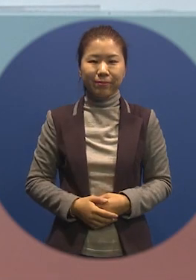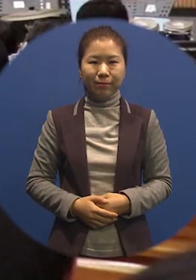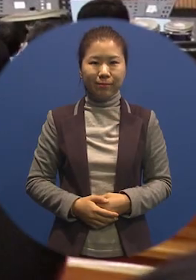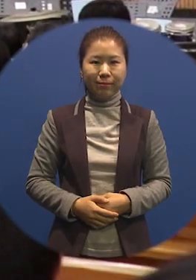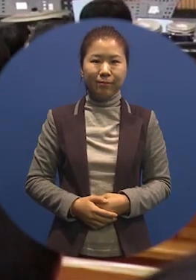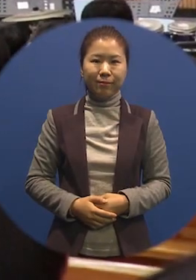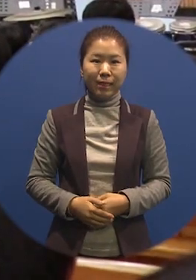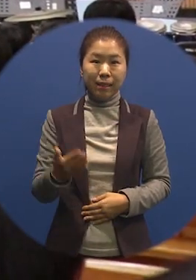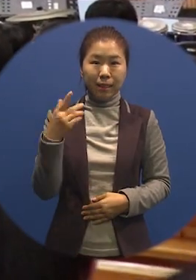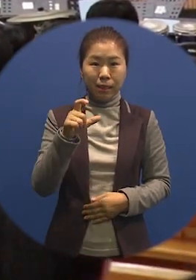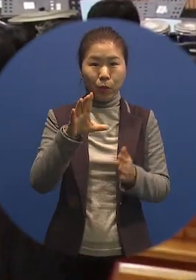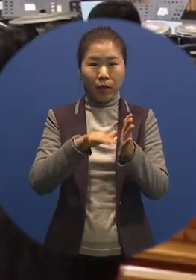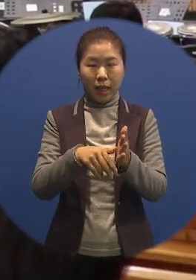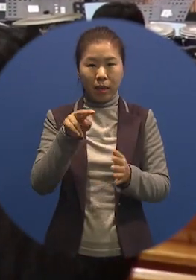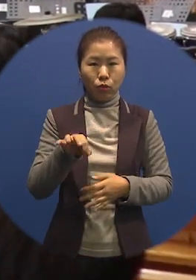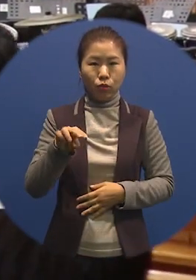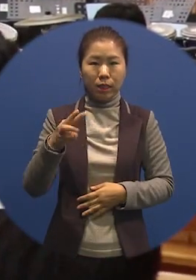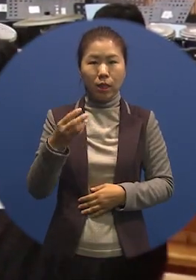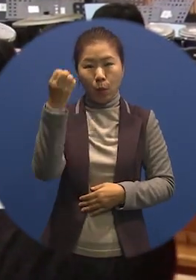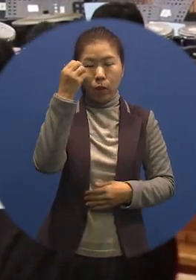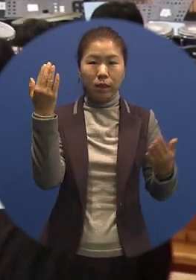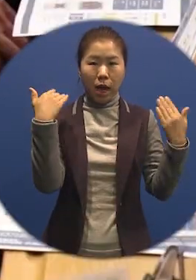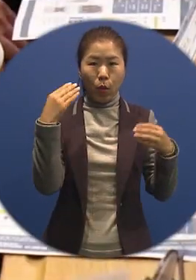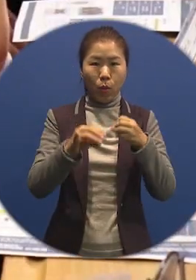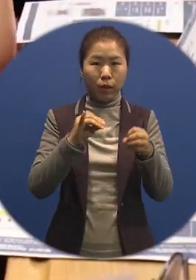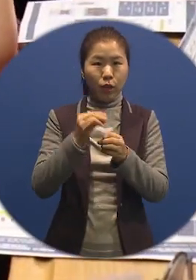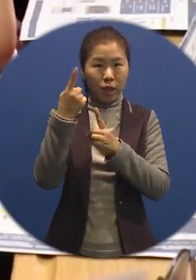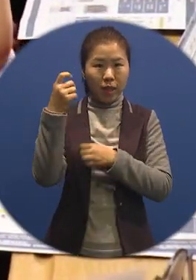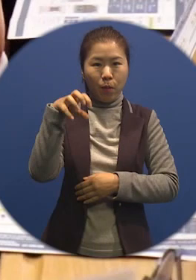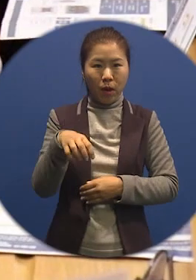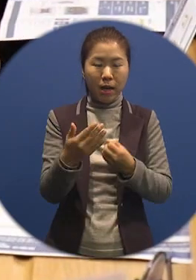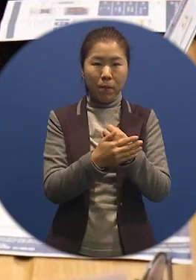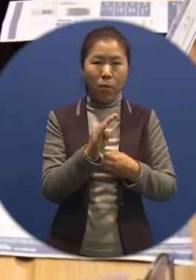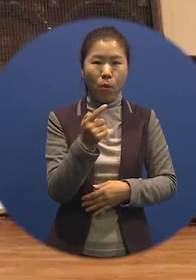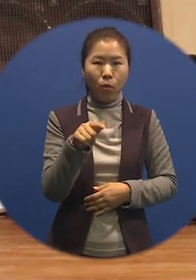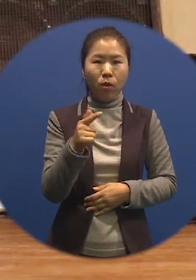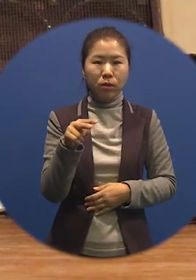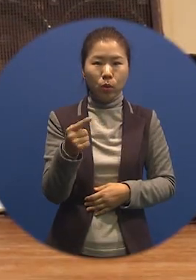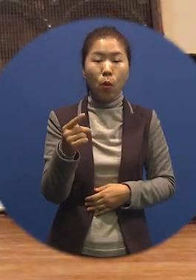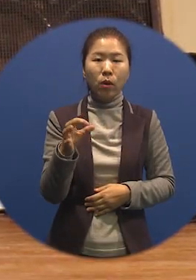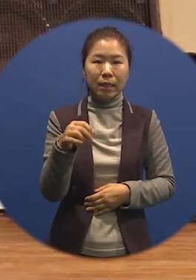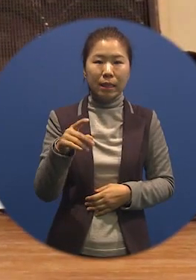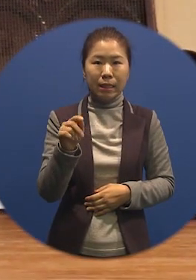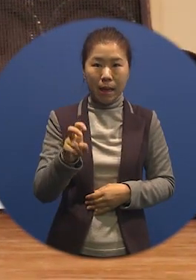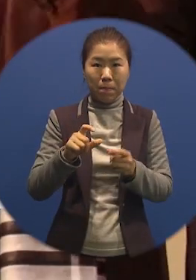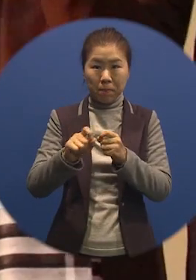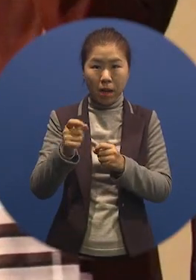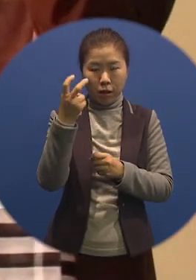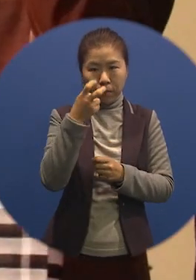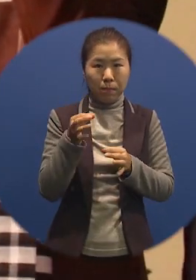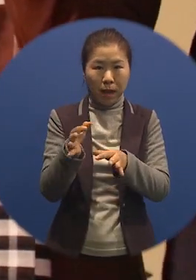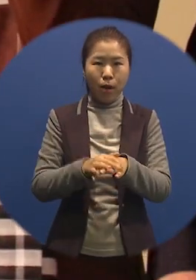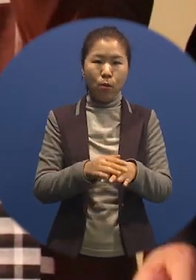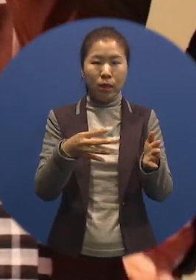마련했습니다. 지난 15일 숭실고등학교 100주년 기념관에서는 은평구 보건소 응암보건지소가